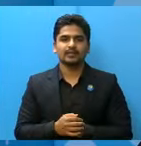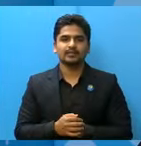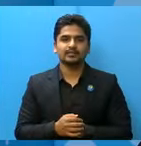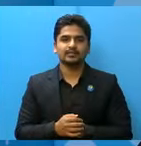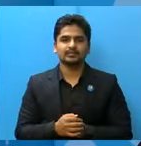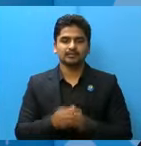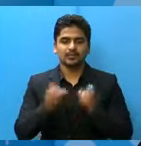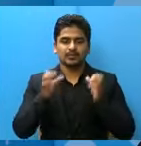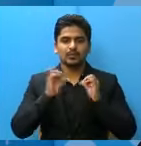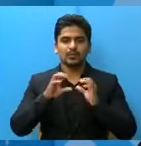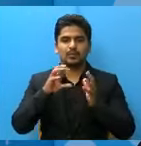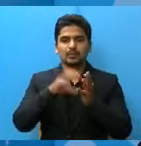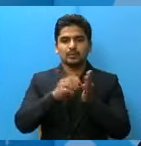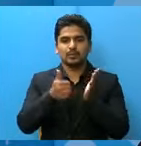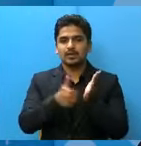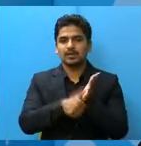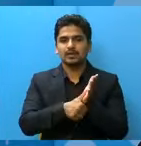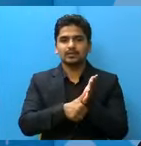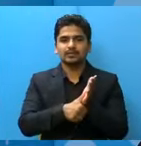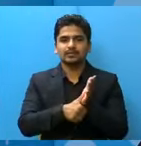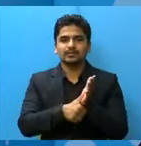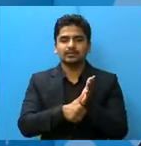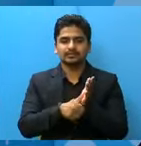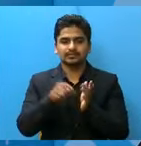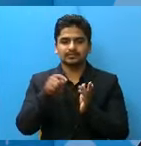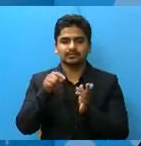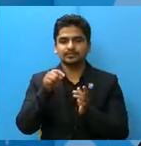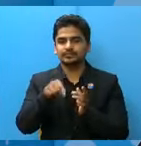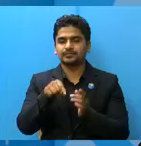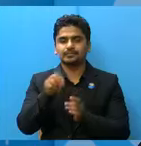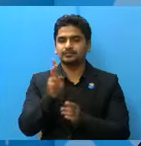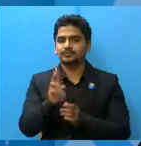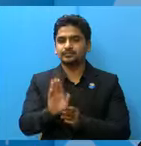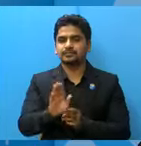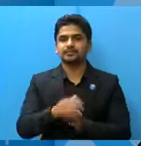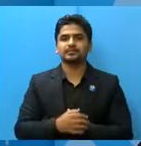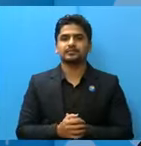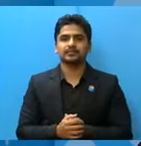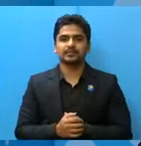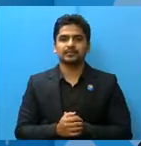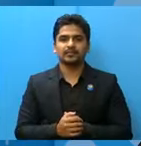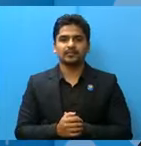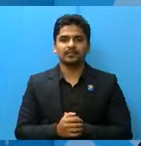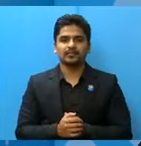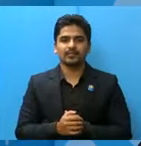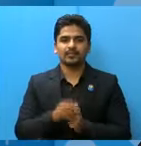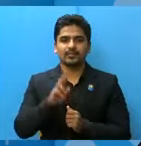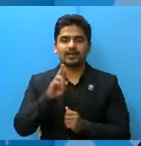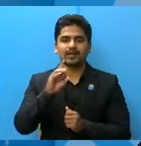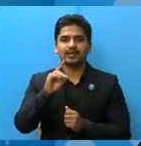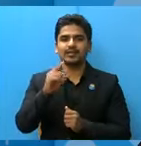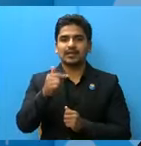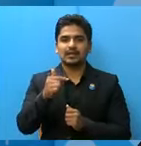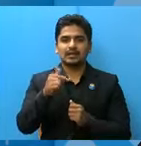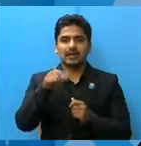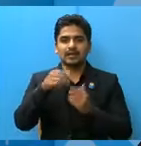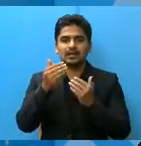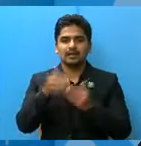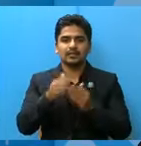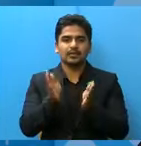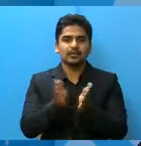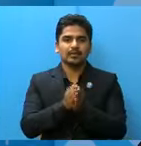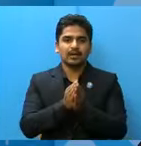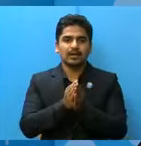प्रियोक साला परिश्चन एस परकार छा रियल टाइम पीशी आर आजसम्म को